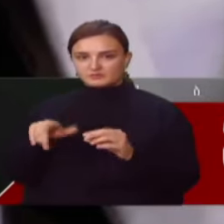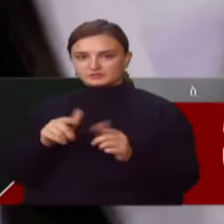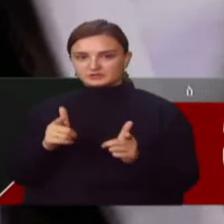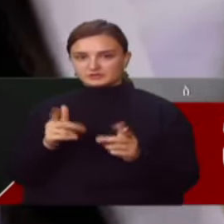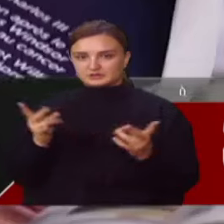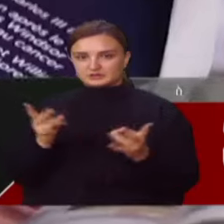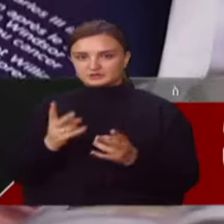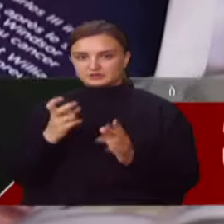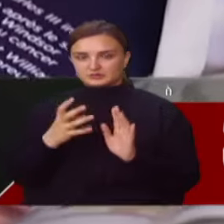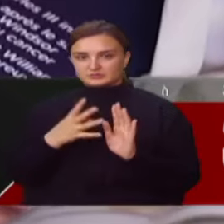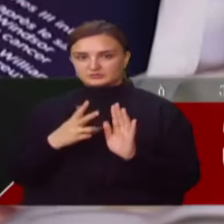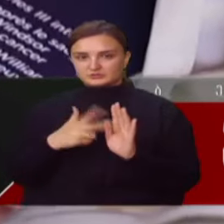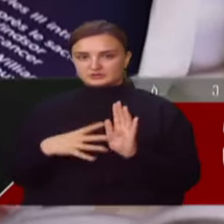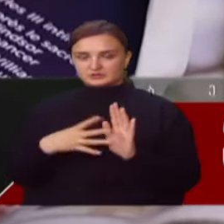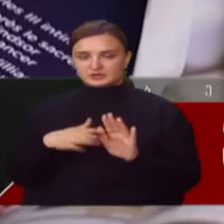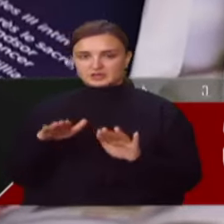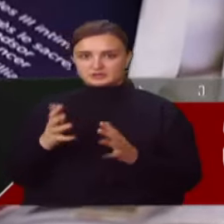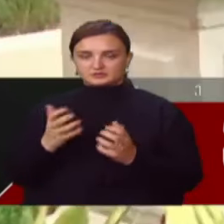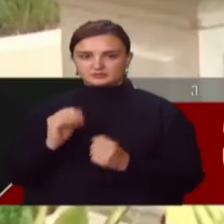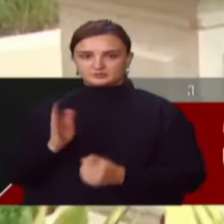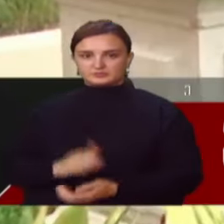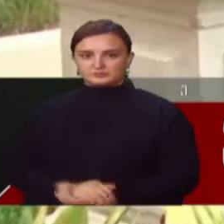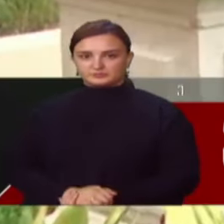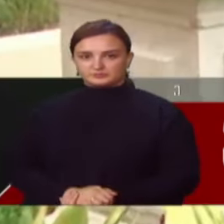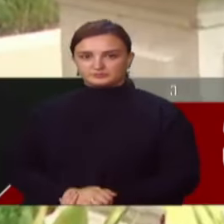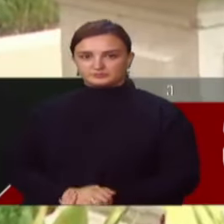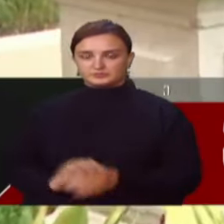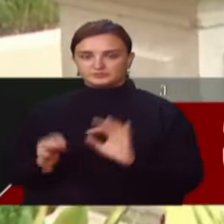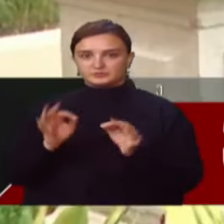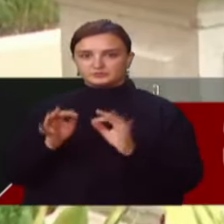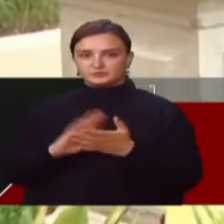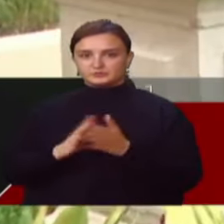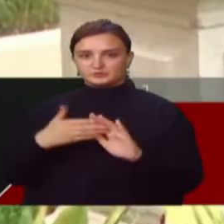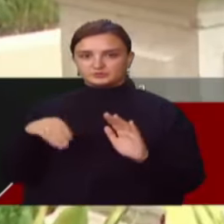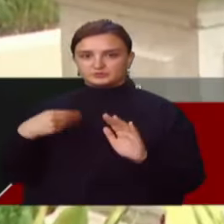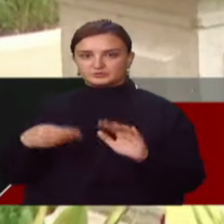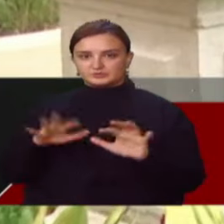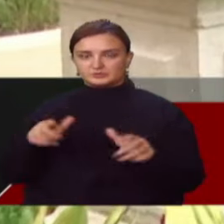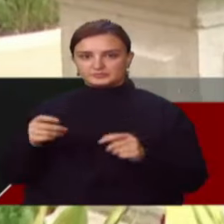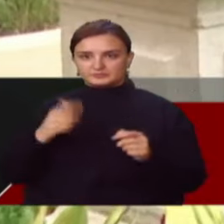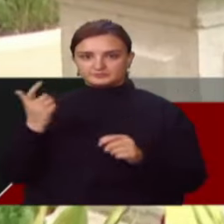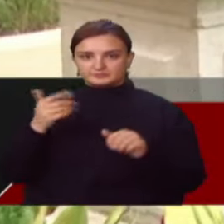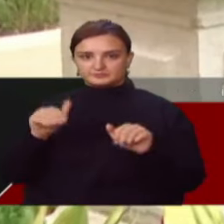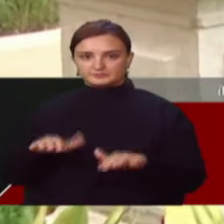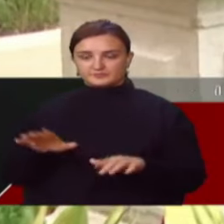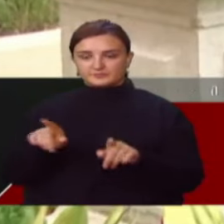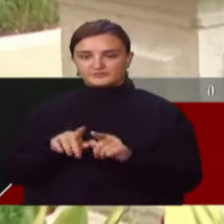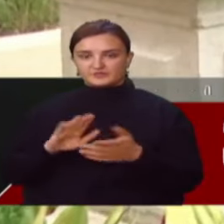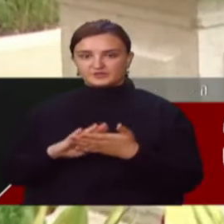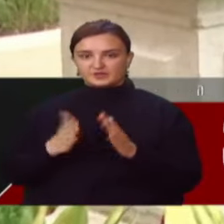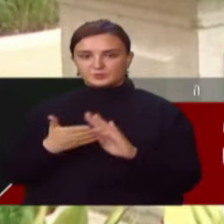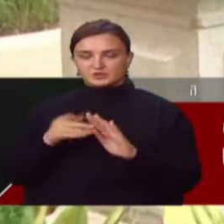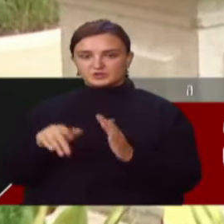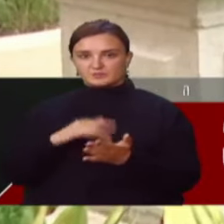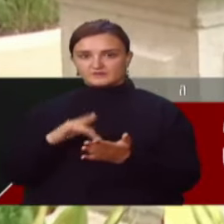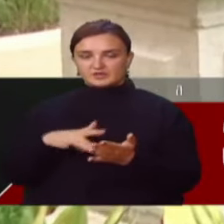საჭირო 299 ადგილს მოიპოვებენ. ნორმალურ სიტუაციაში საფრანგეთში პრეზიდენტი წყვეტს ყველაფერს, მაგრამ ისეთ სიტუაციაში, რომელსაც